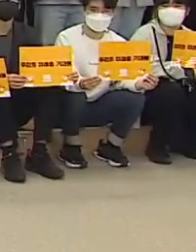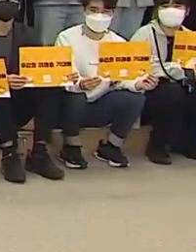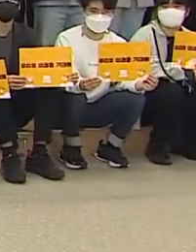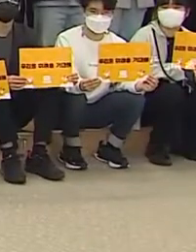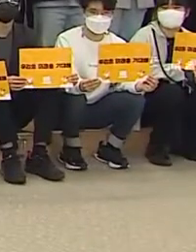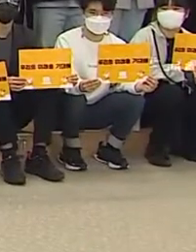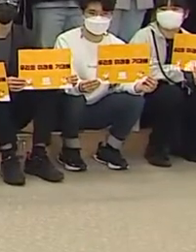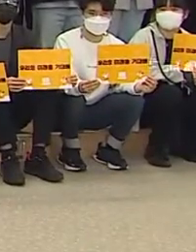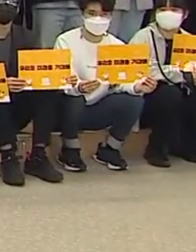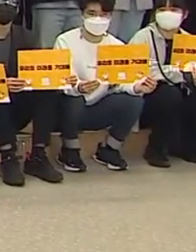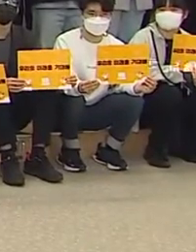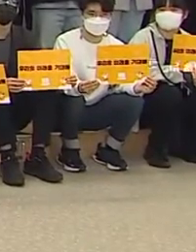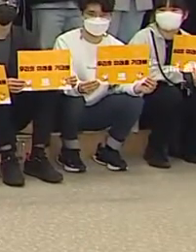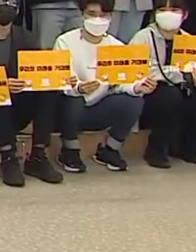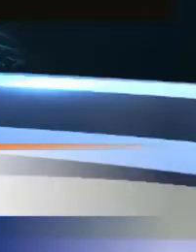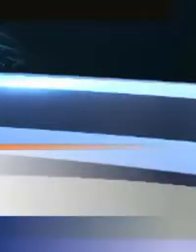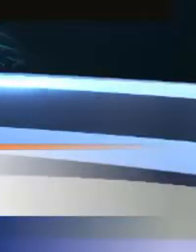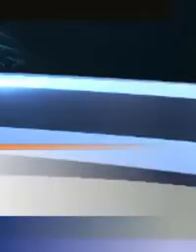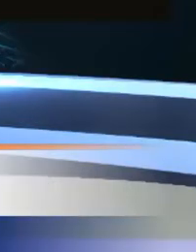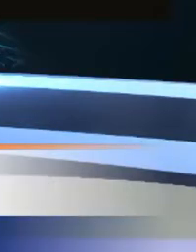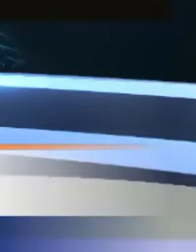복지TV 뉴스 박순용입니다.